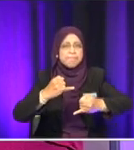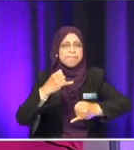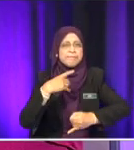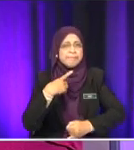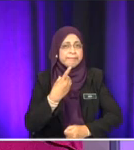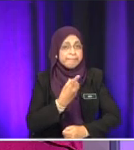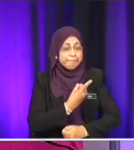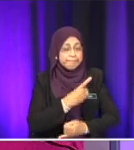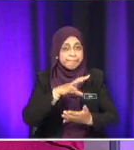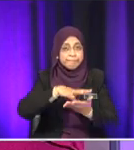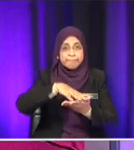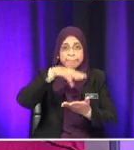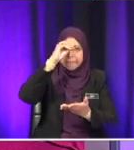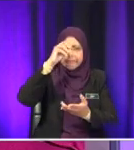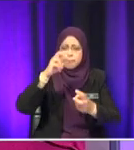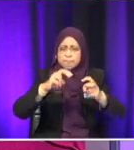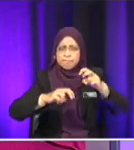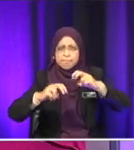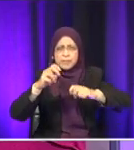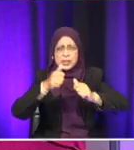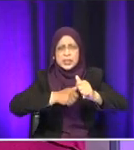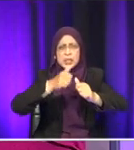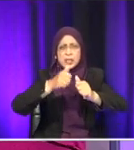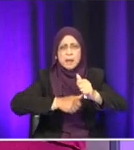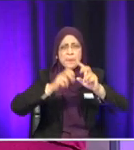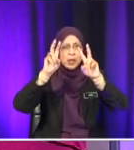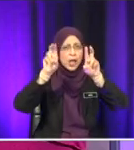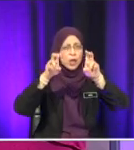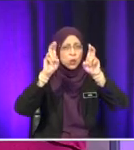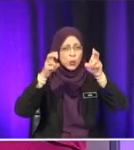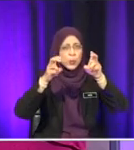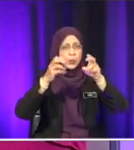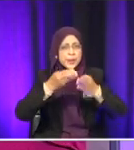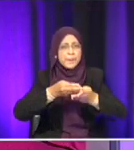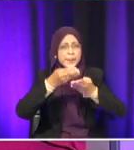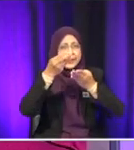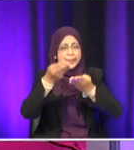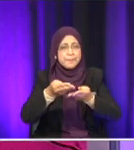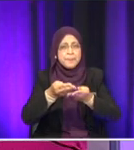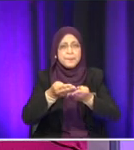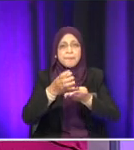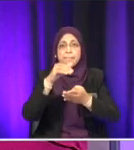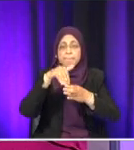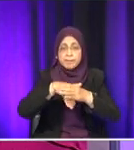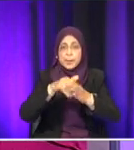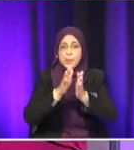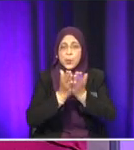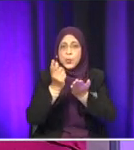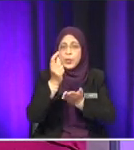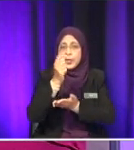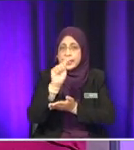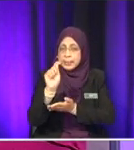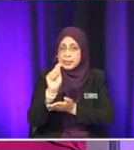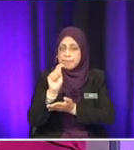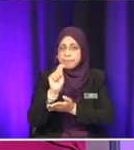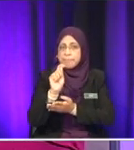tadi atau menganalisa setiap tajuk yang diberikan dalam buku teks